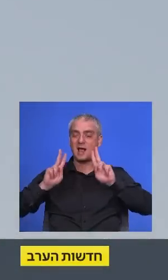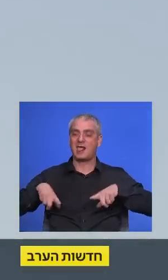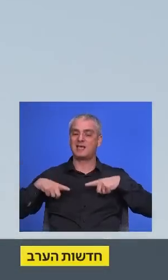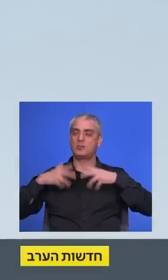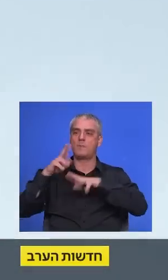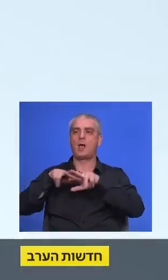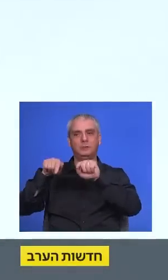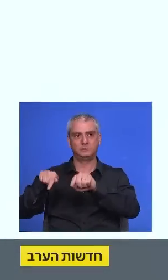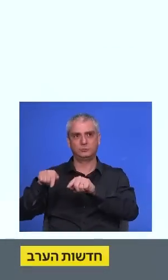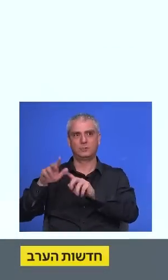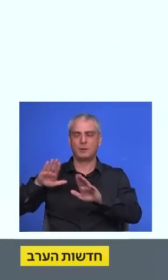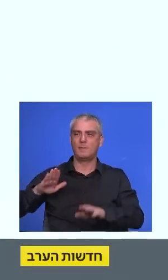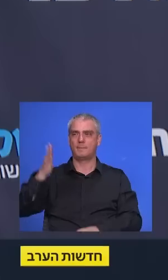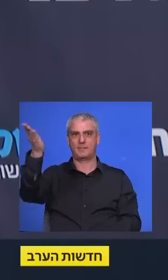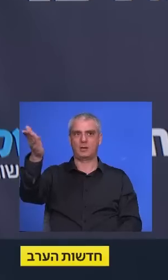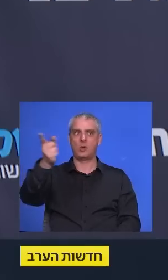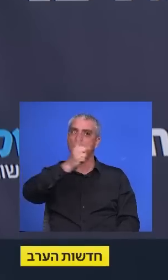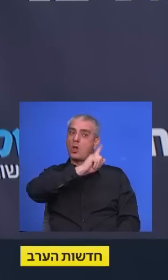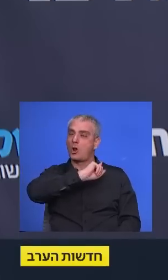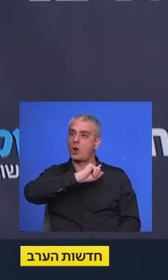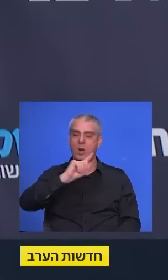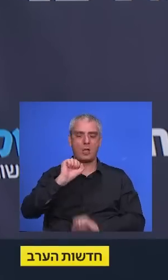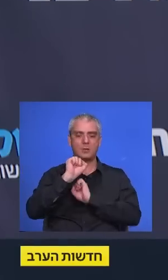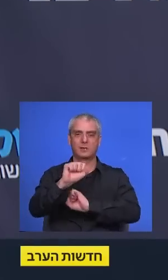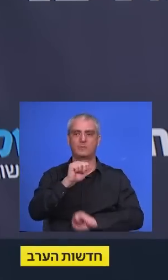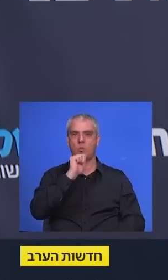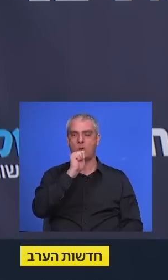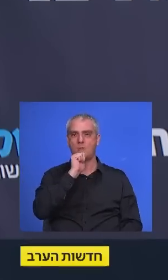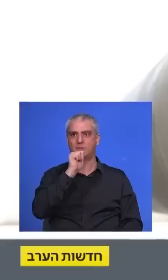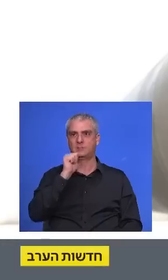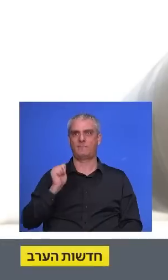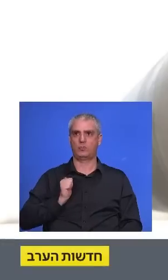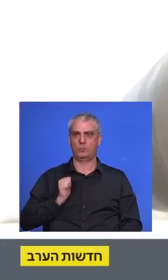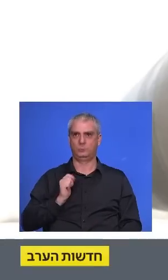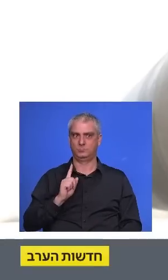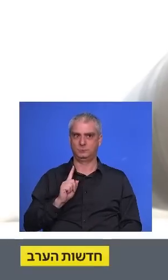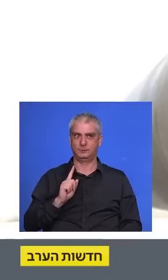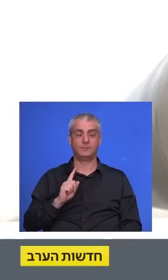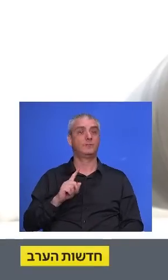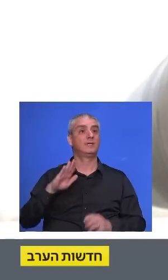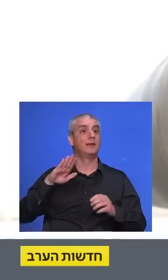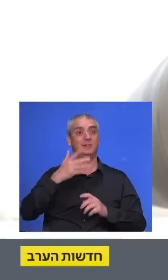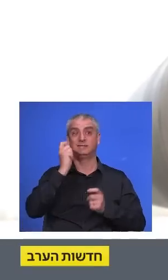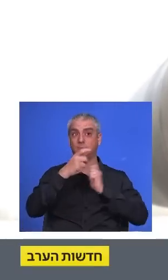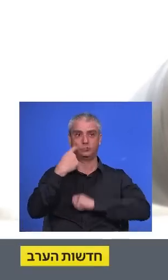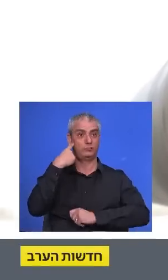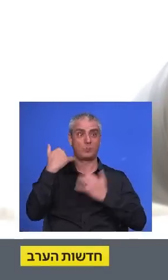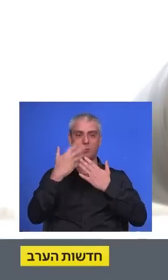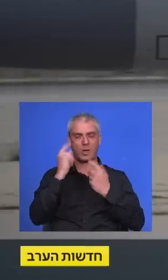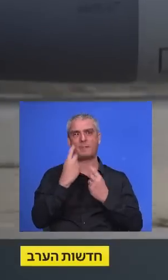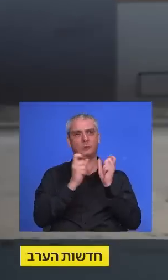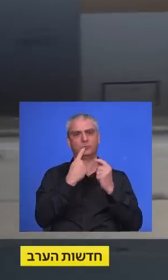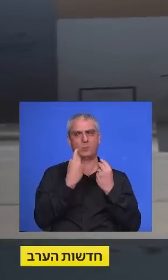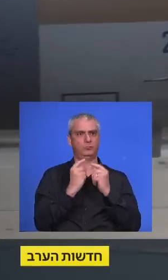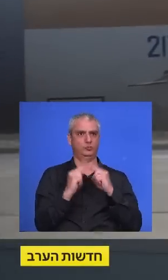הזאת בגיחות. אל תיתנו יד לסרבנות. בטייסת הפטישים שמענו הבוקר גם קול